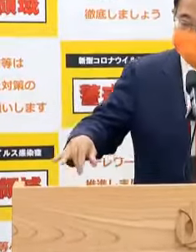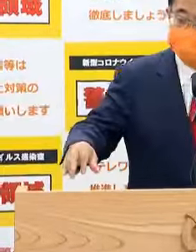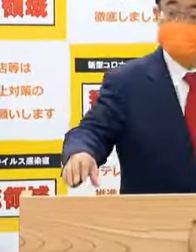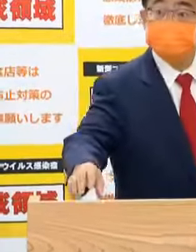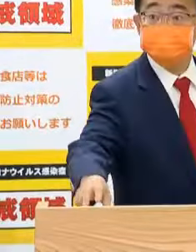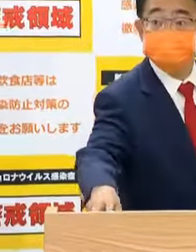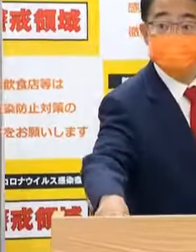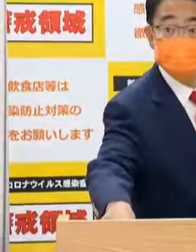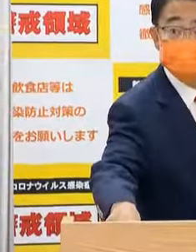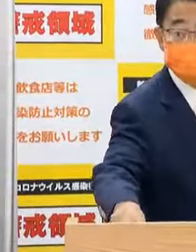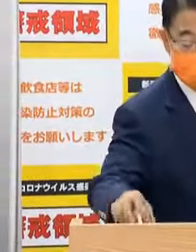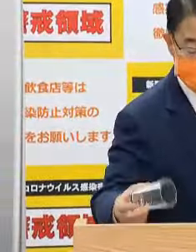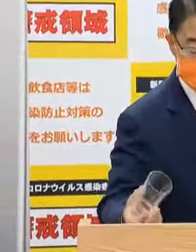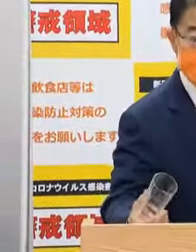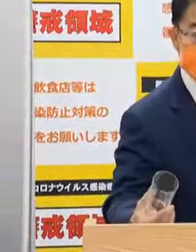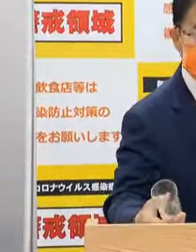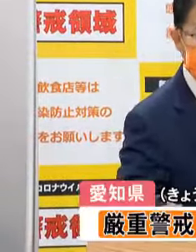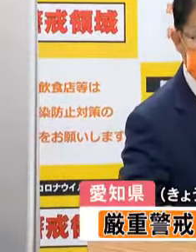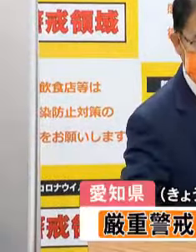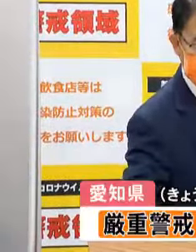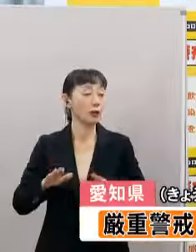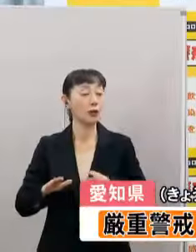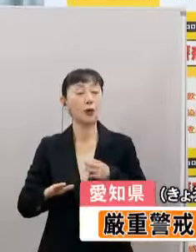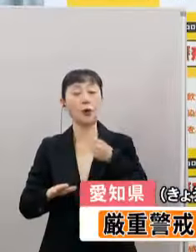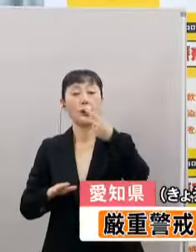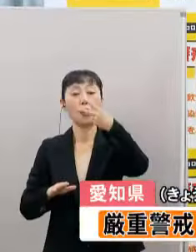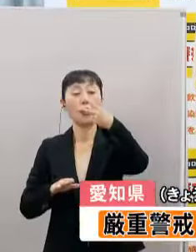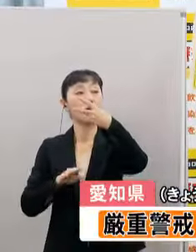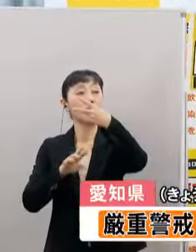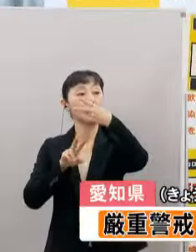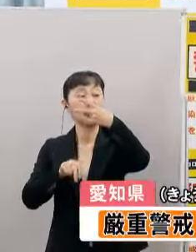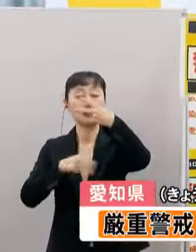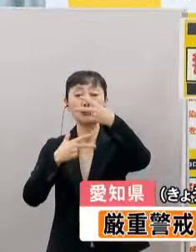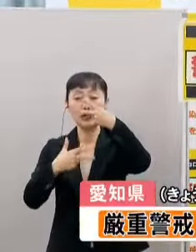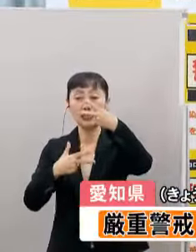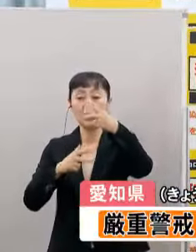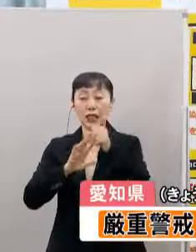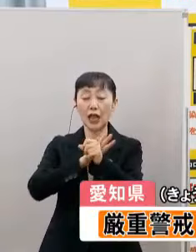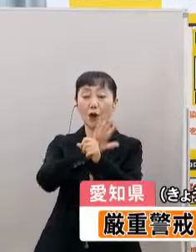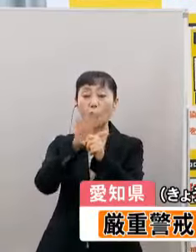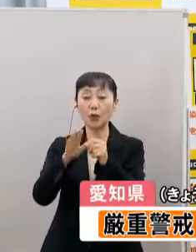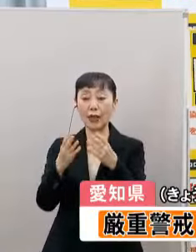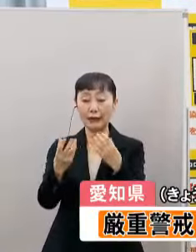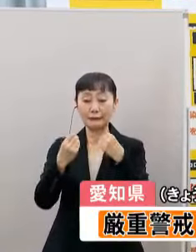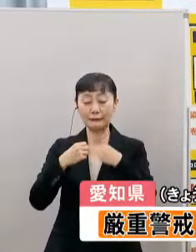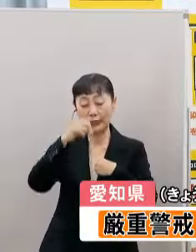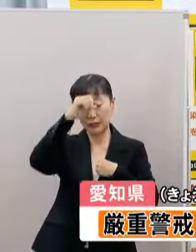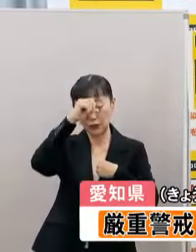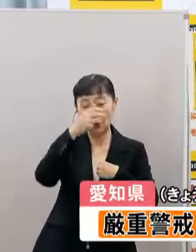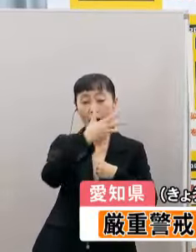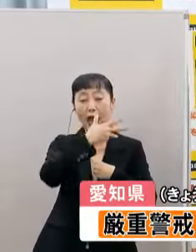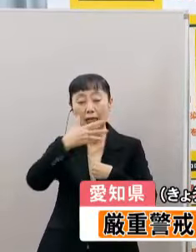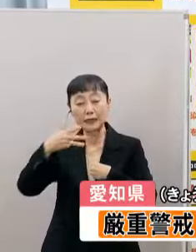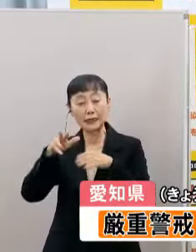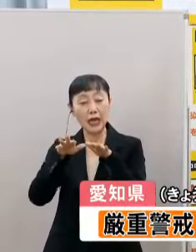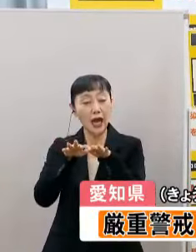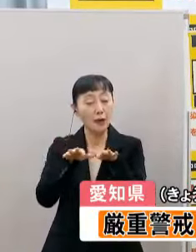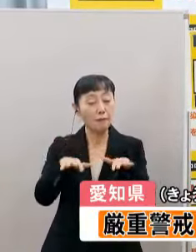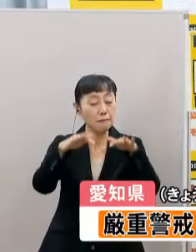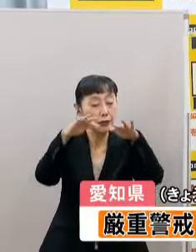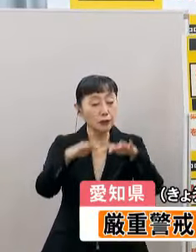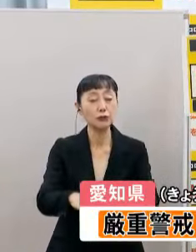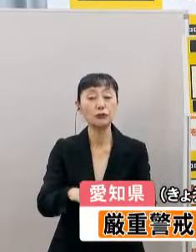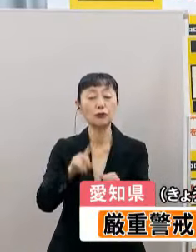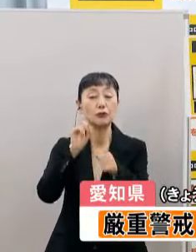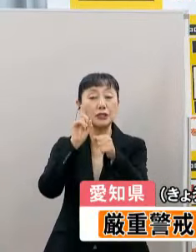傾向が続いていることなどを踏まえ、今日から感染対策のレベルを厳重警戒から1段階引き下げ、警戒領